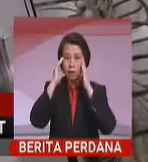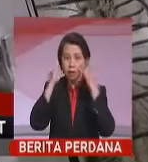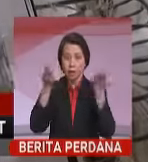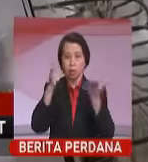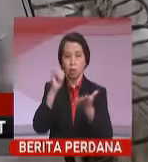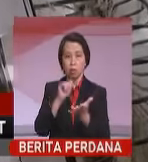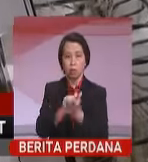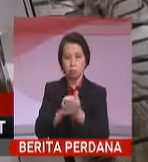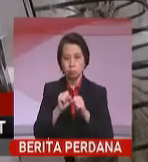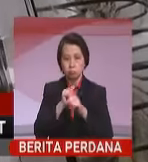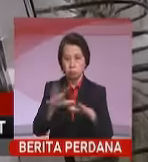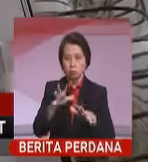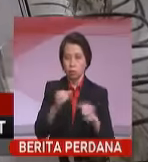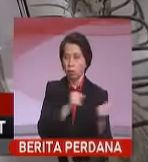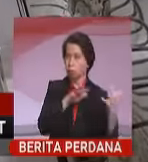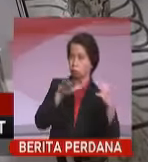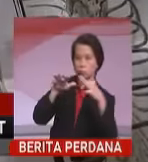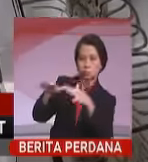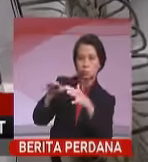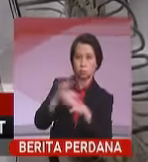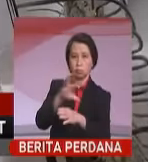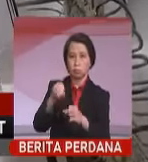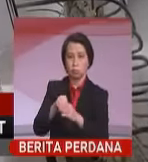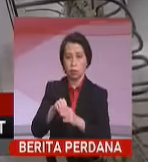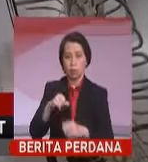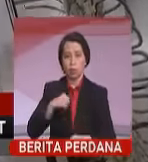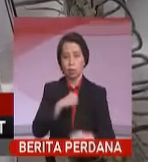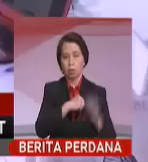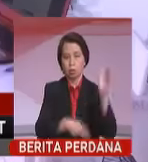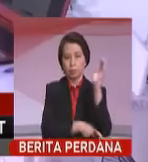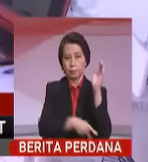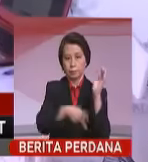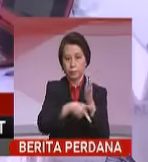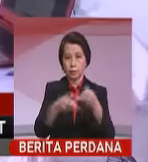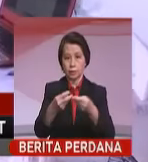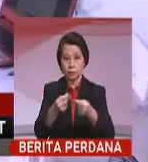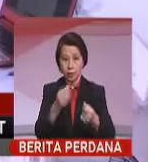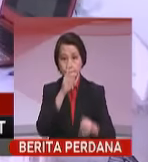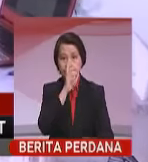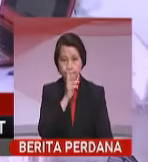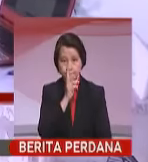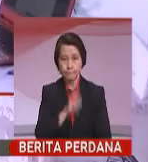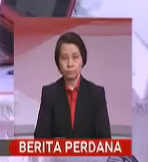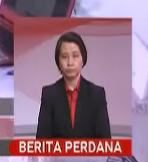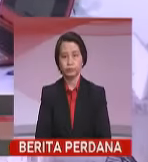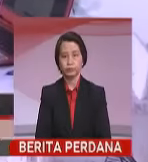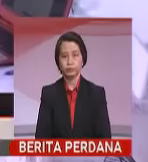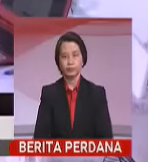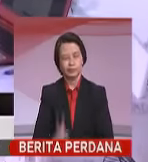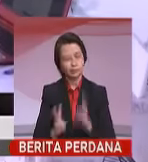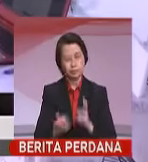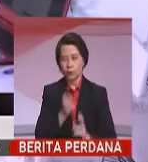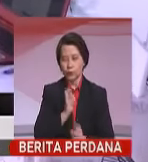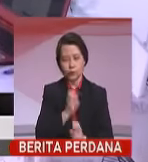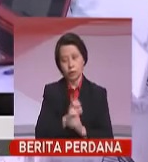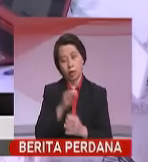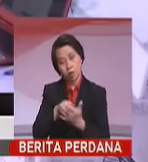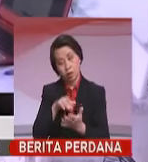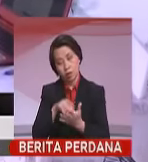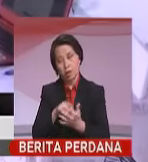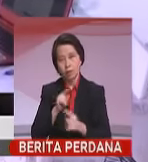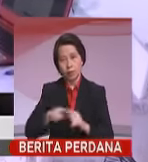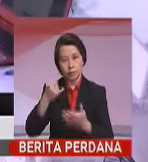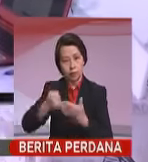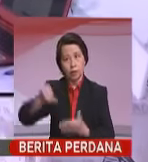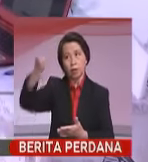kisahnya tular dan mendapat perhatian pelbagai pihak termasuk ahli Parlimen Tanah Merah. Walaupun macam mana susahnya kita belajar tapi demi